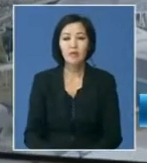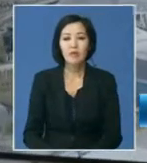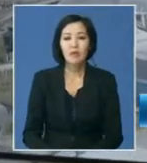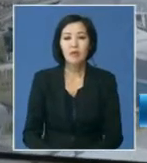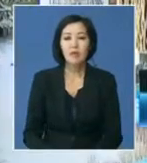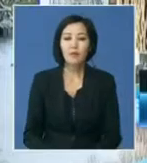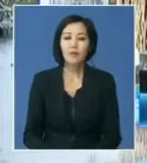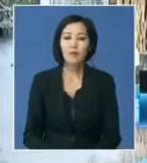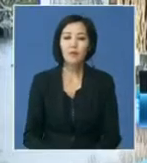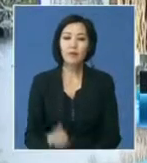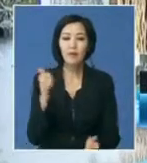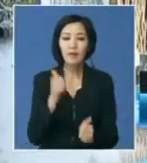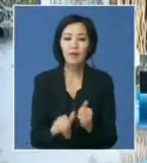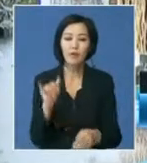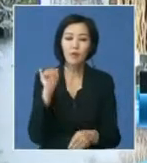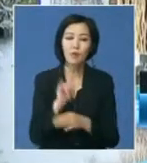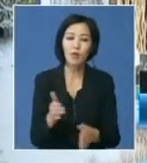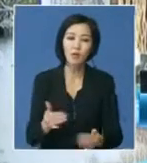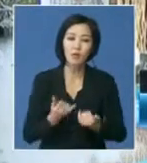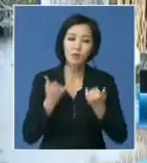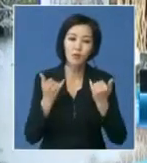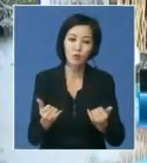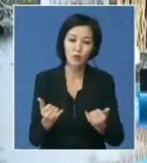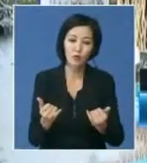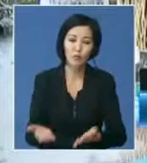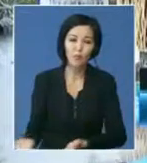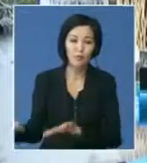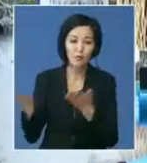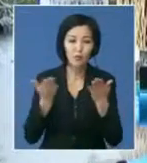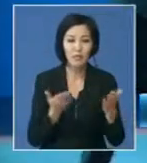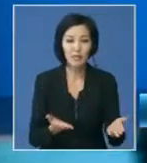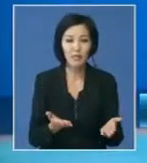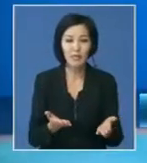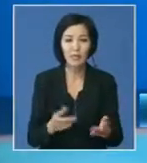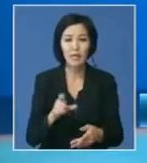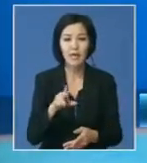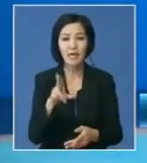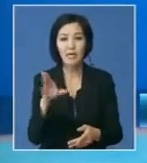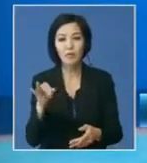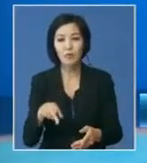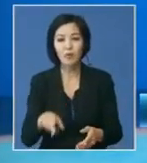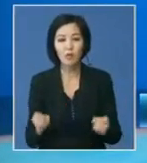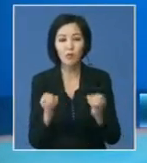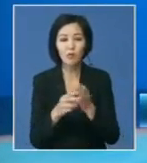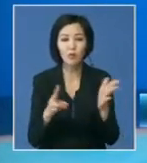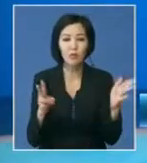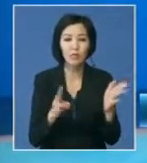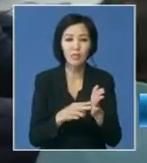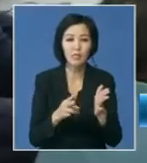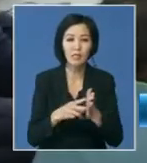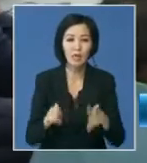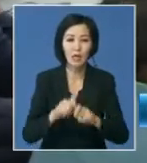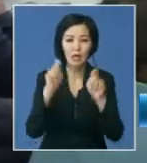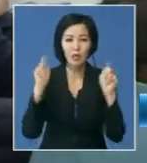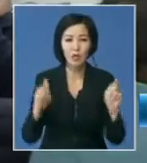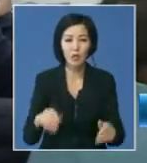Есіктенінген әр қонағын құтқа балап, төріне оздырып, зор құрмет көрсететін ұлтымыздың дәстүрі Экспо 2017-нің ашылымында да айқынай шықталды.